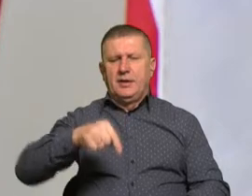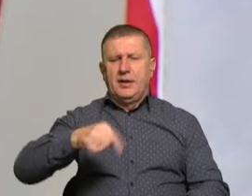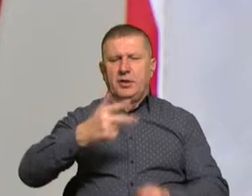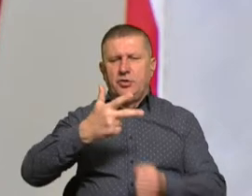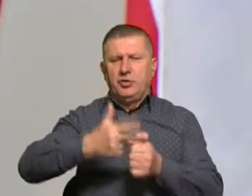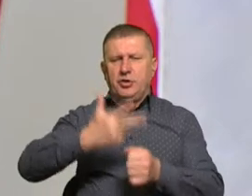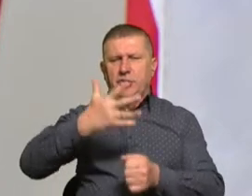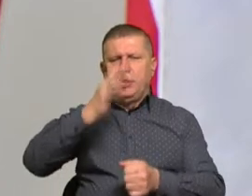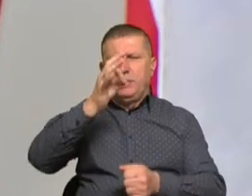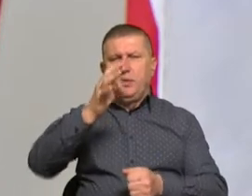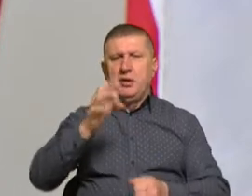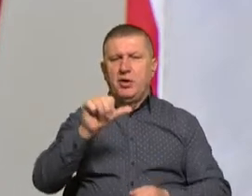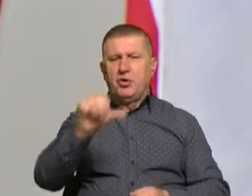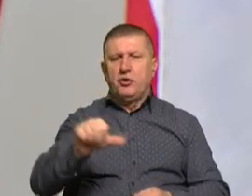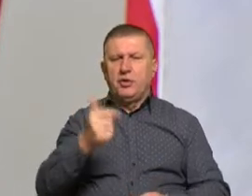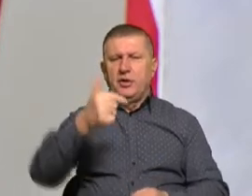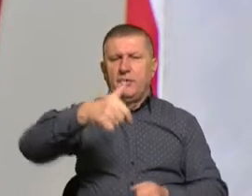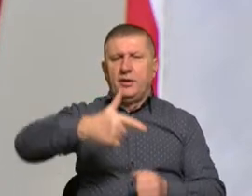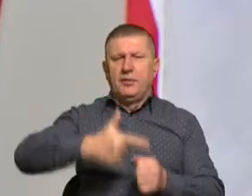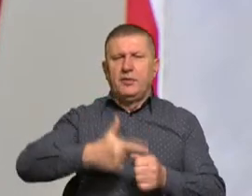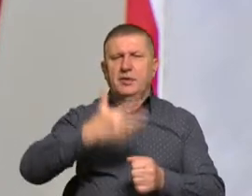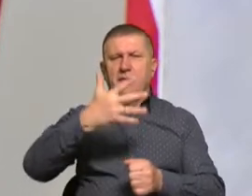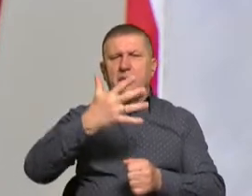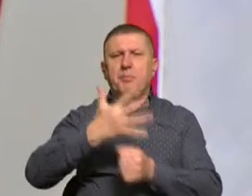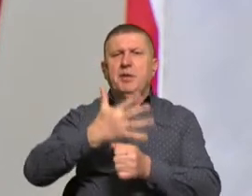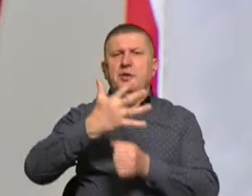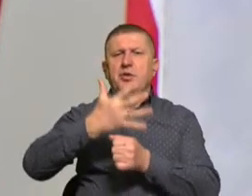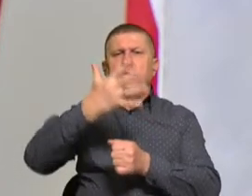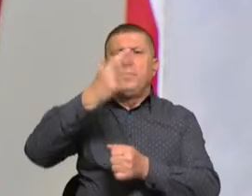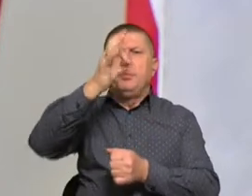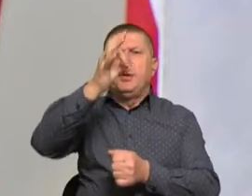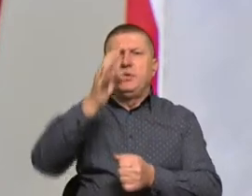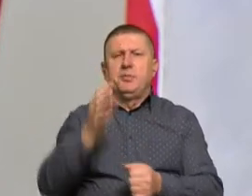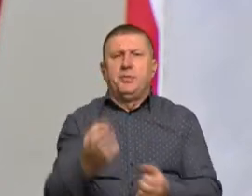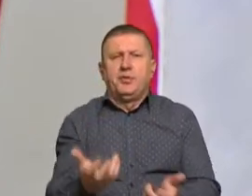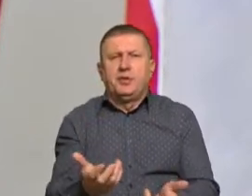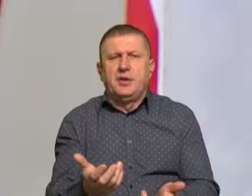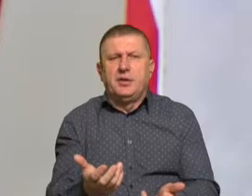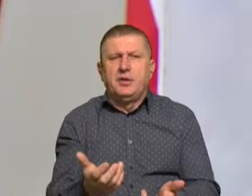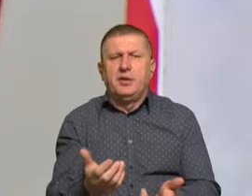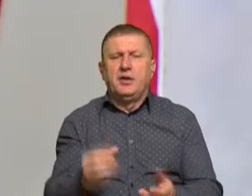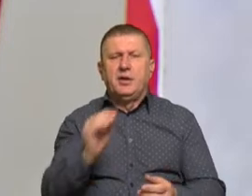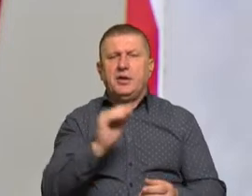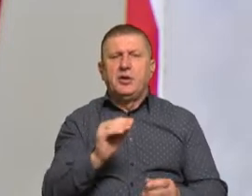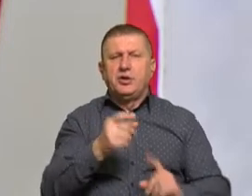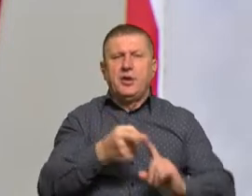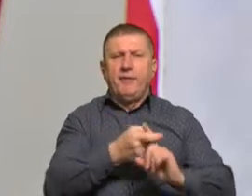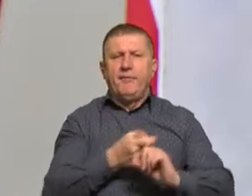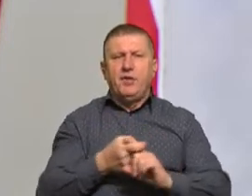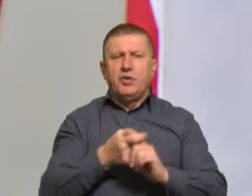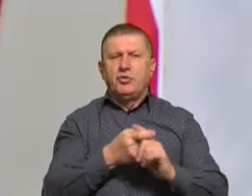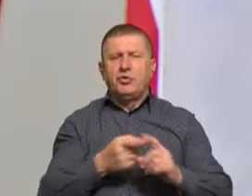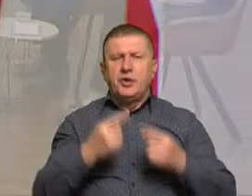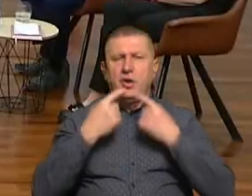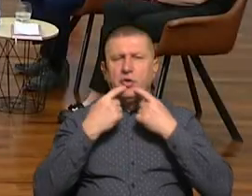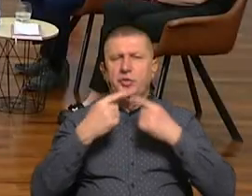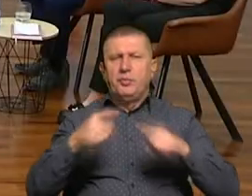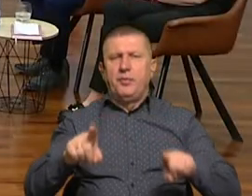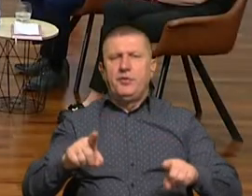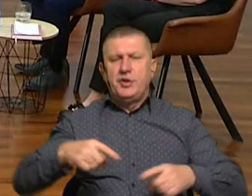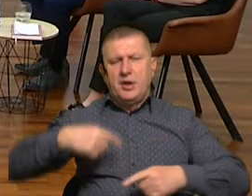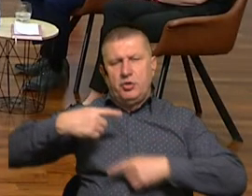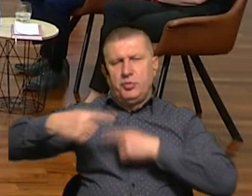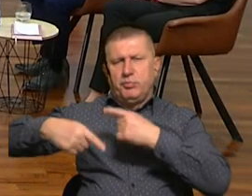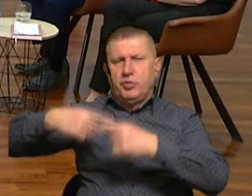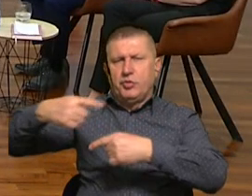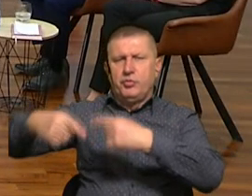te 35%, ale już w roku 2025 to będzie 55%. Z tym się wiąże jeszcze kwestia rozszerzonej odpowiedzialności